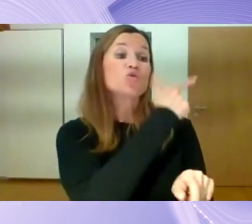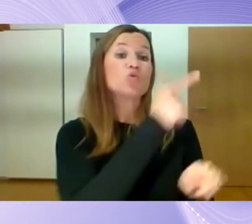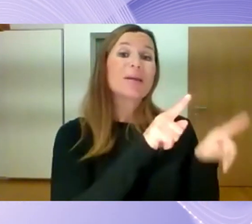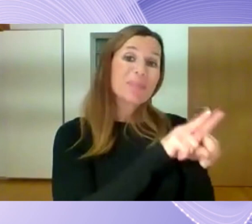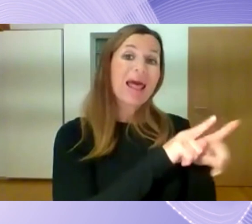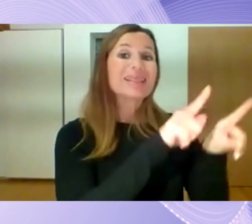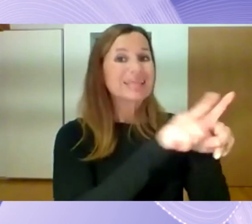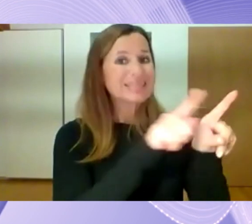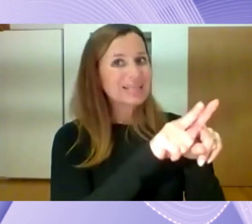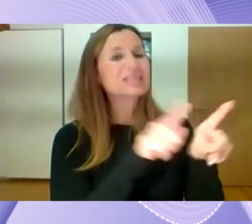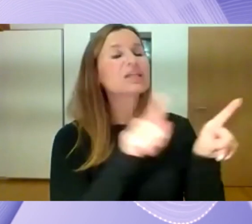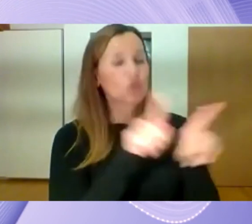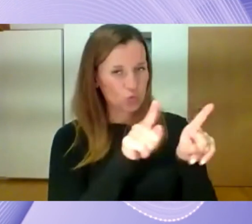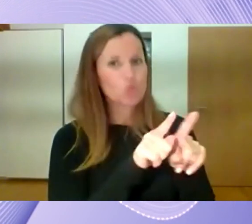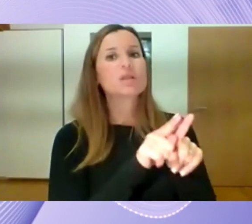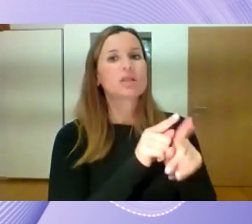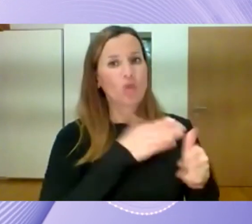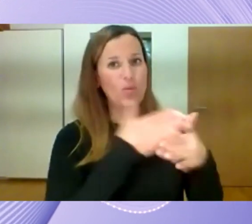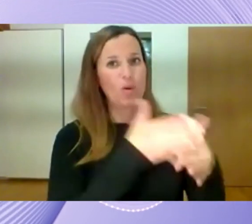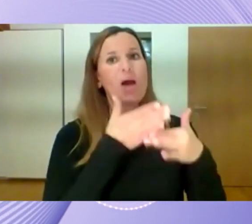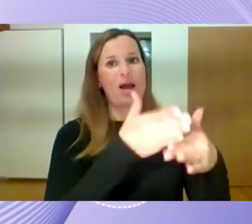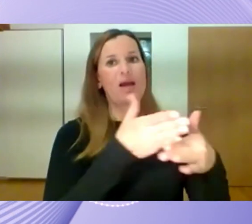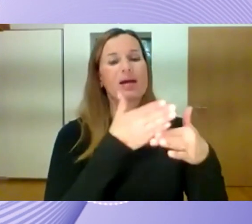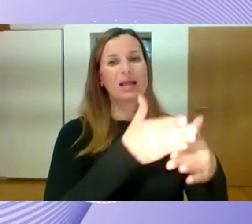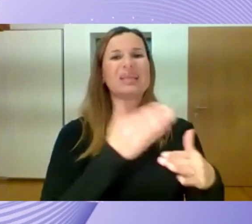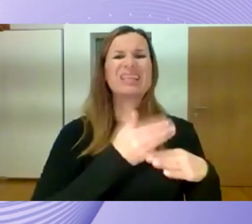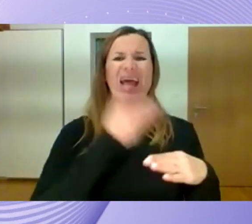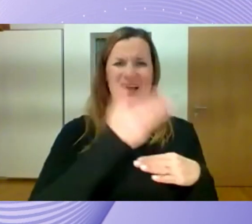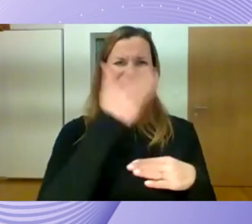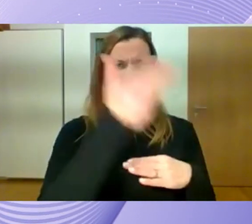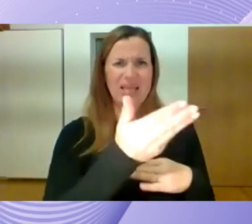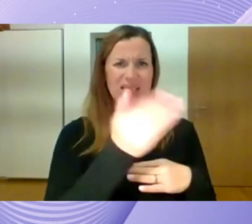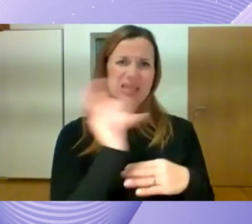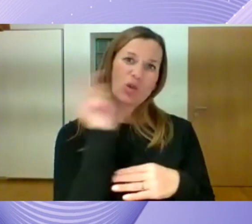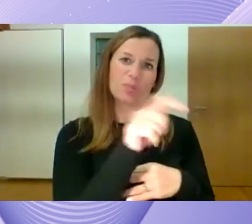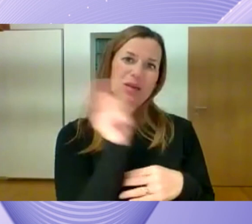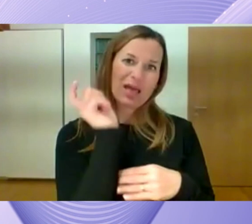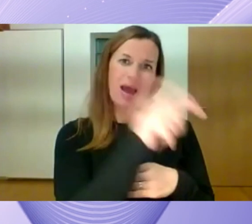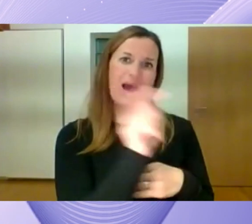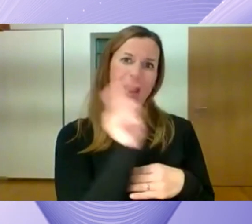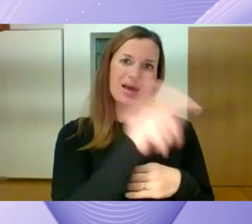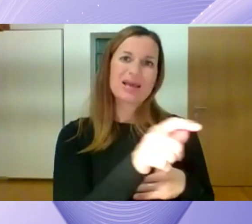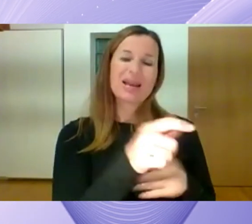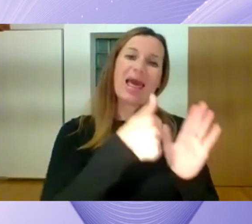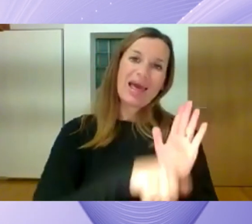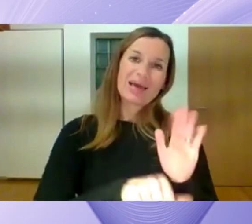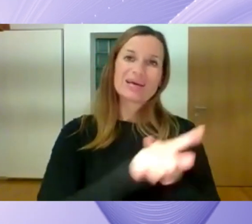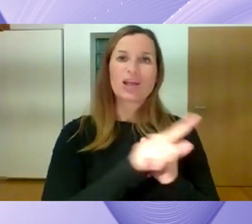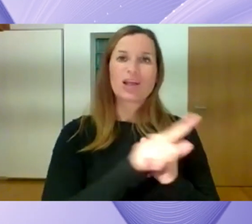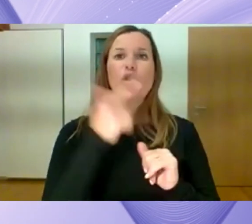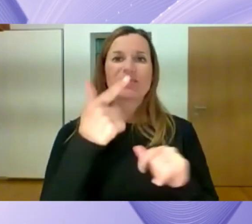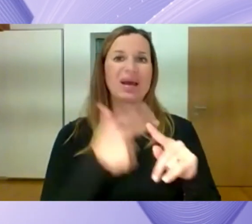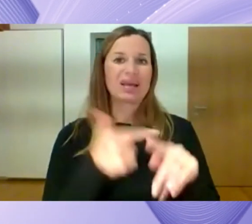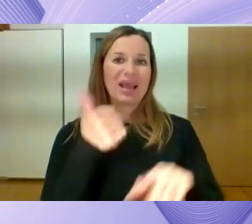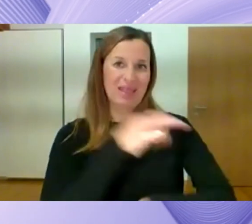da so prihajali potem v kasnejšem obdobju, ko je bila že zelo bolna, da so prihajali enkrat do dvakrat na teden,